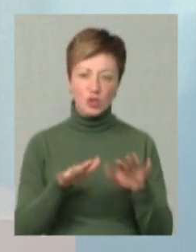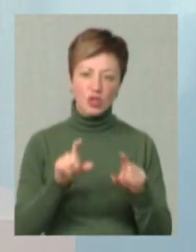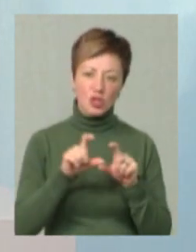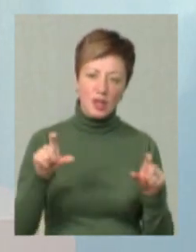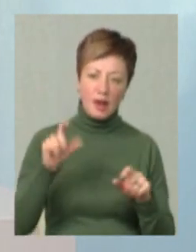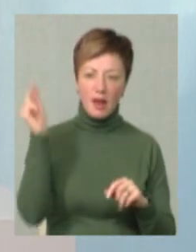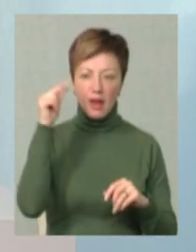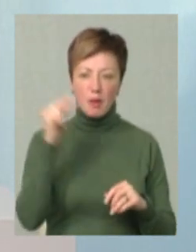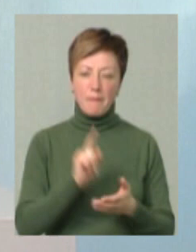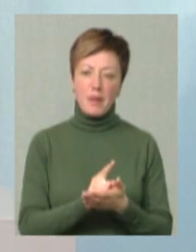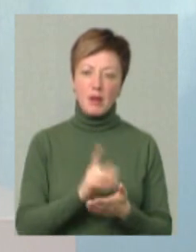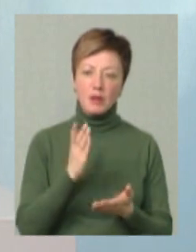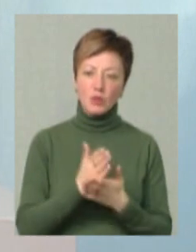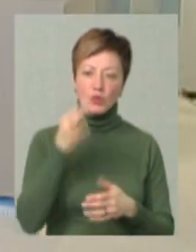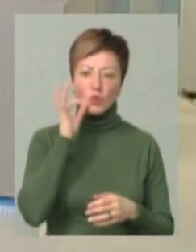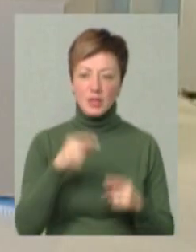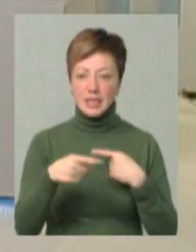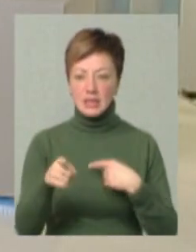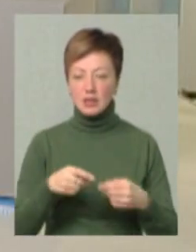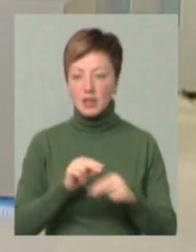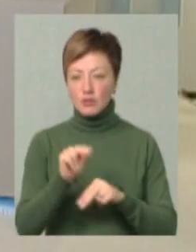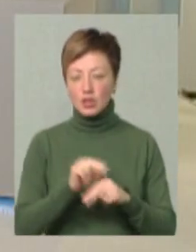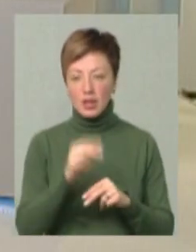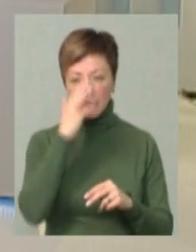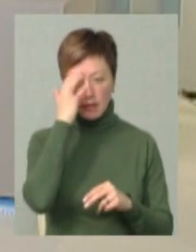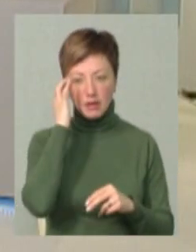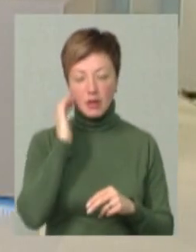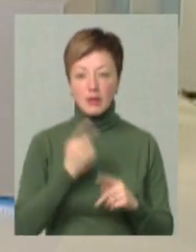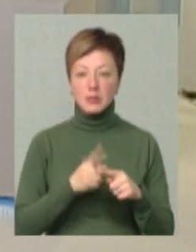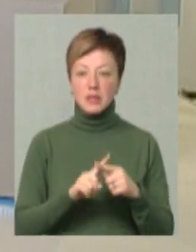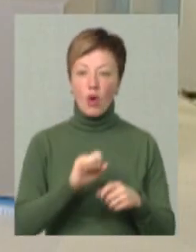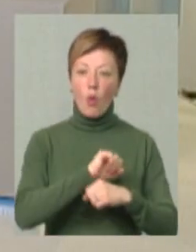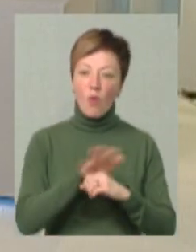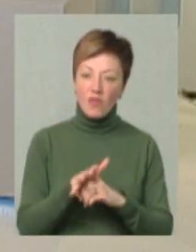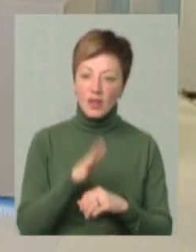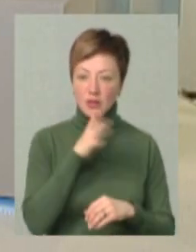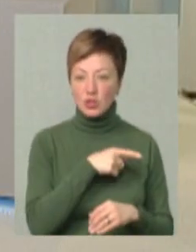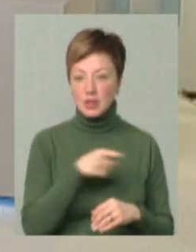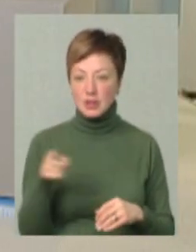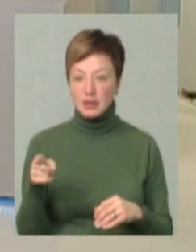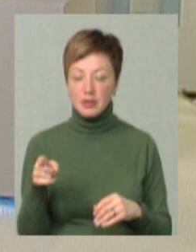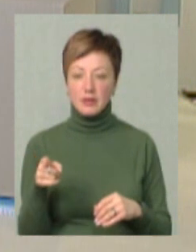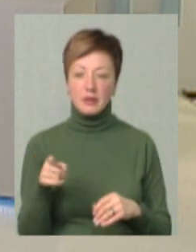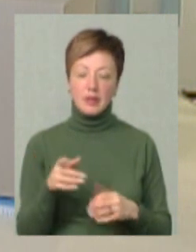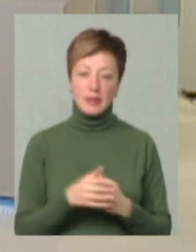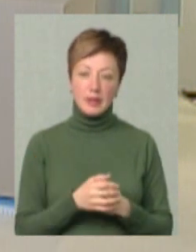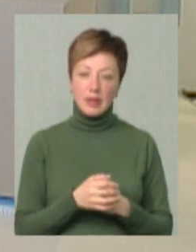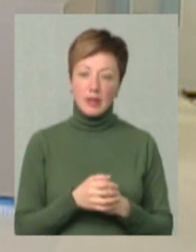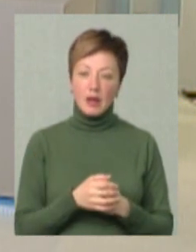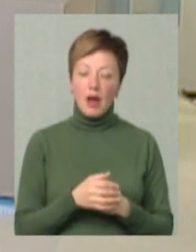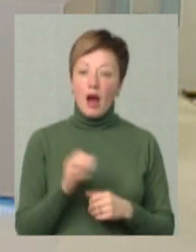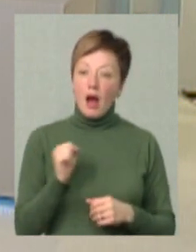шкільне, яке мали вже досвід дистанційного навчання під час цих ковідних історій,